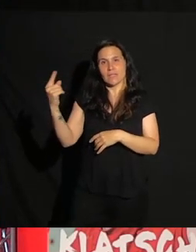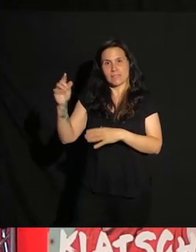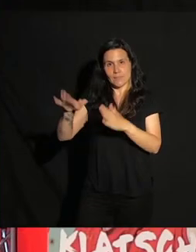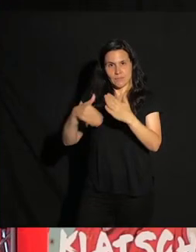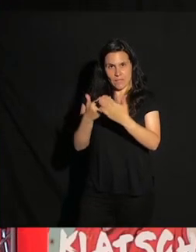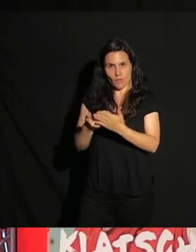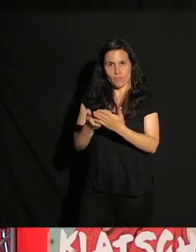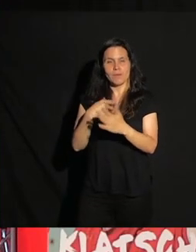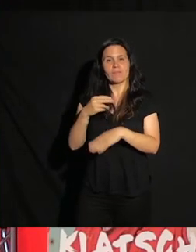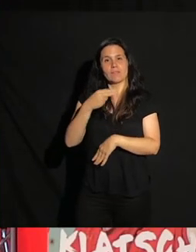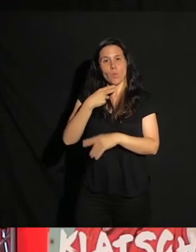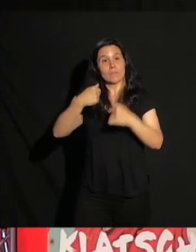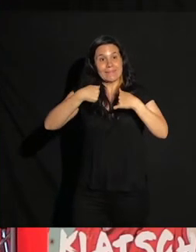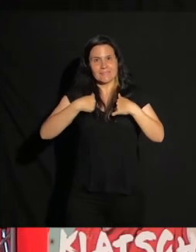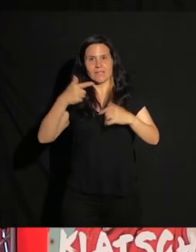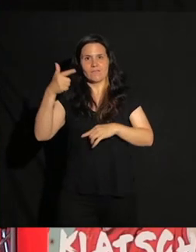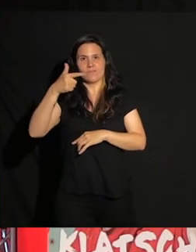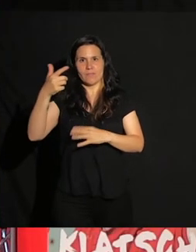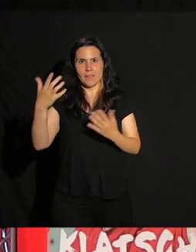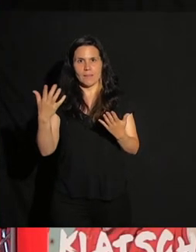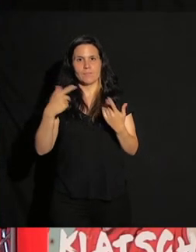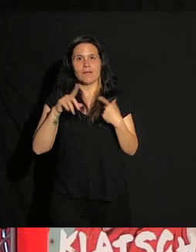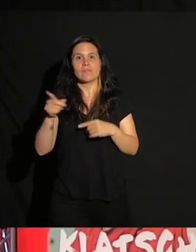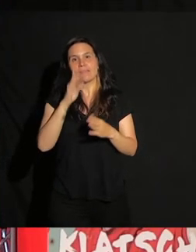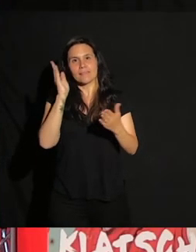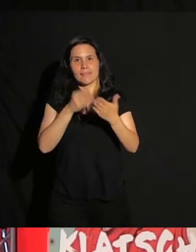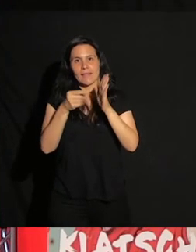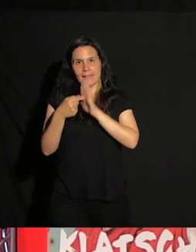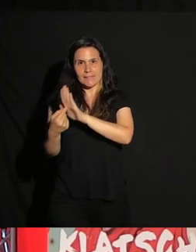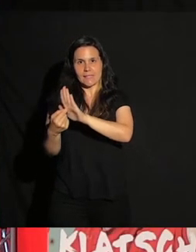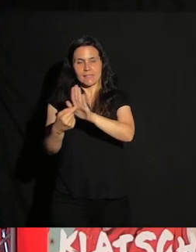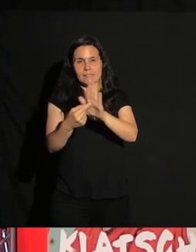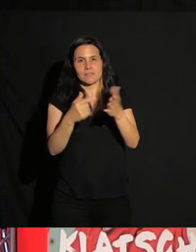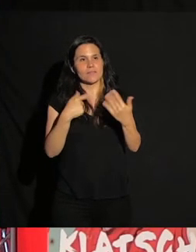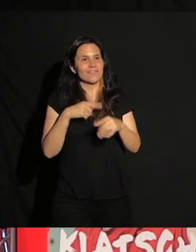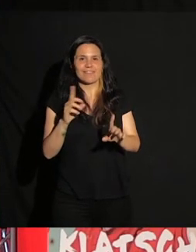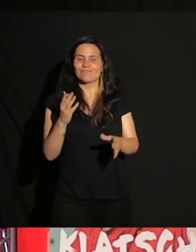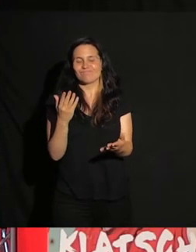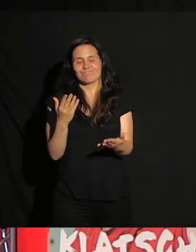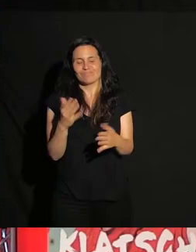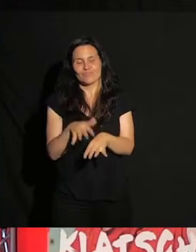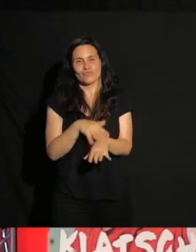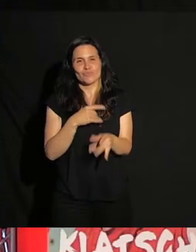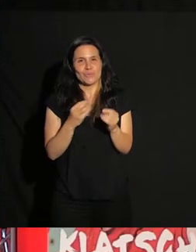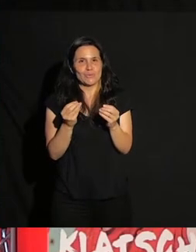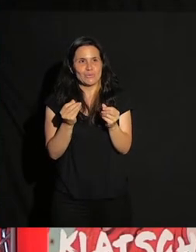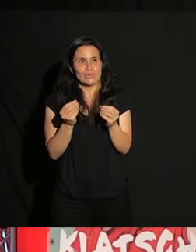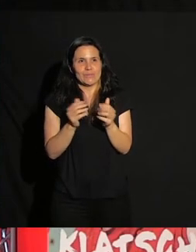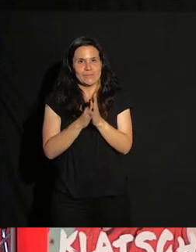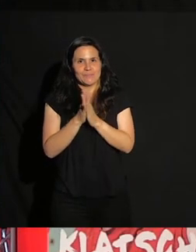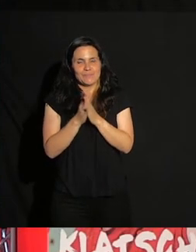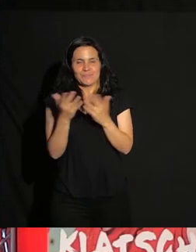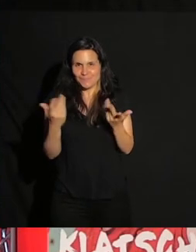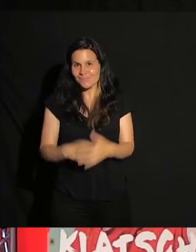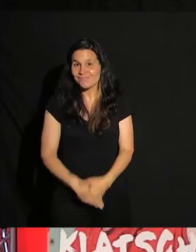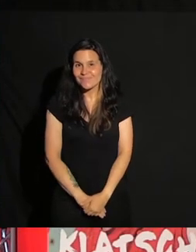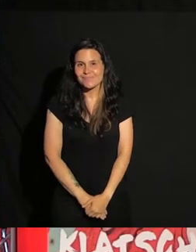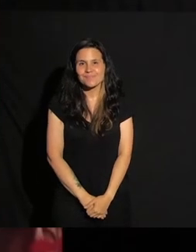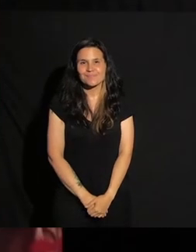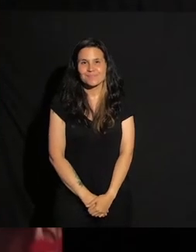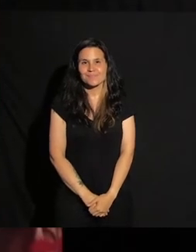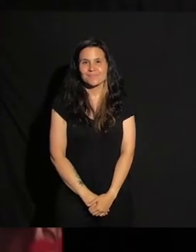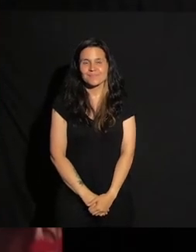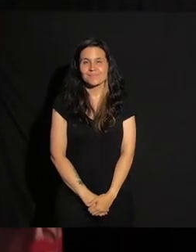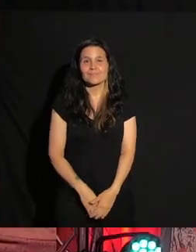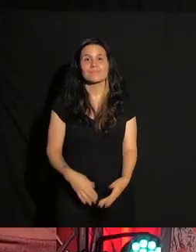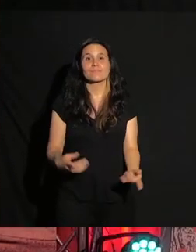die Filmaufnahmen gemacht. Sie haben gleich mal gucken dürfen. Und da spürte man dann gleich so dieses Kribbeln. Wo geht es hin? Ja,